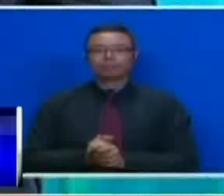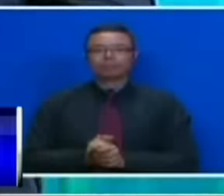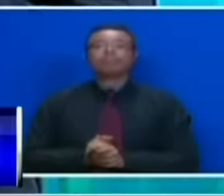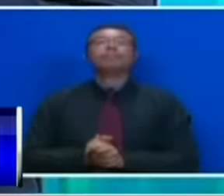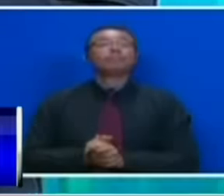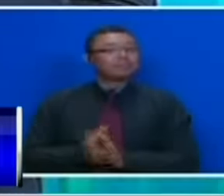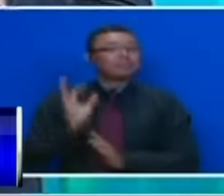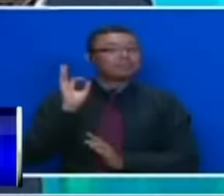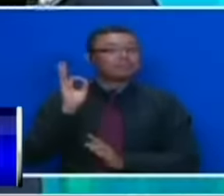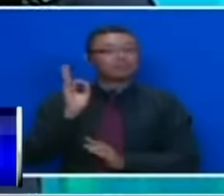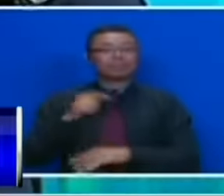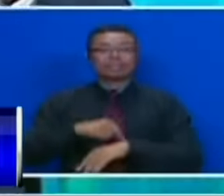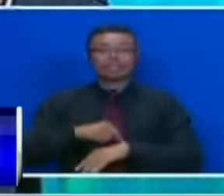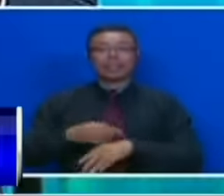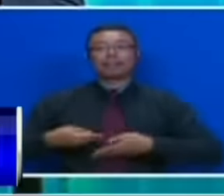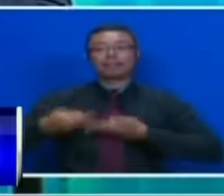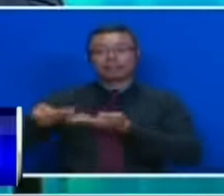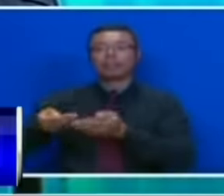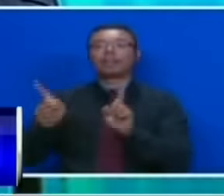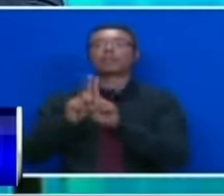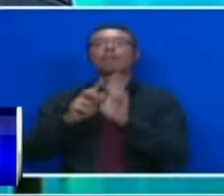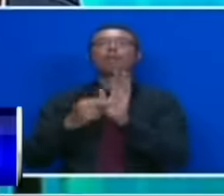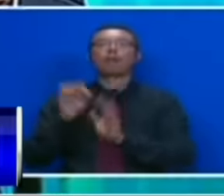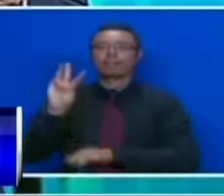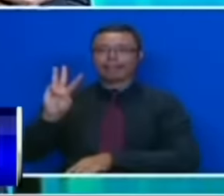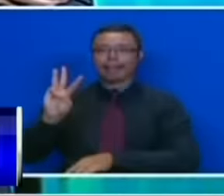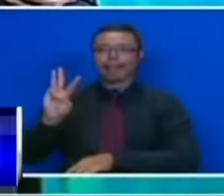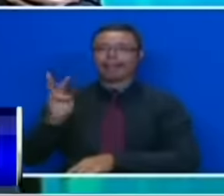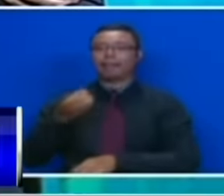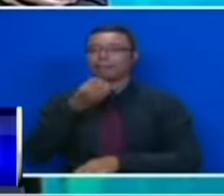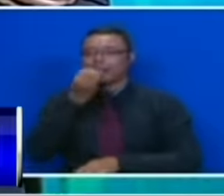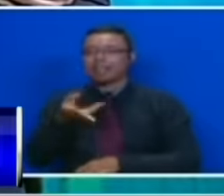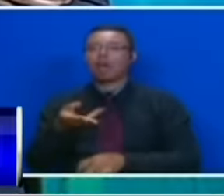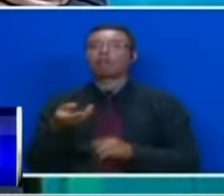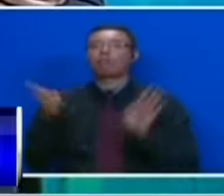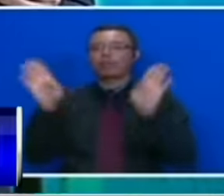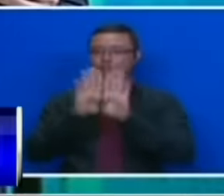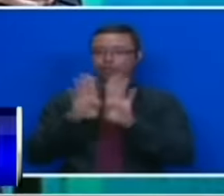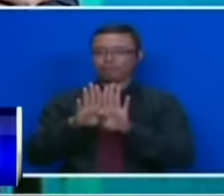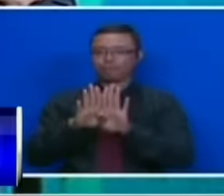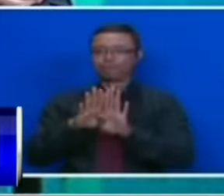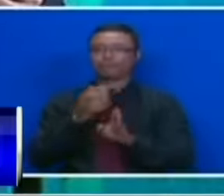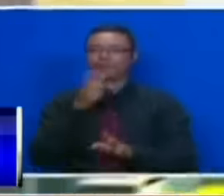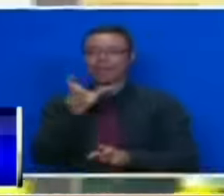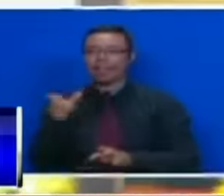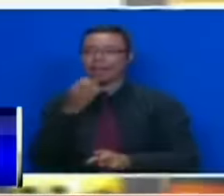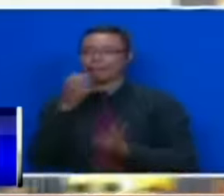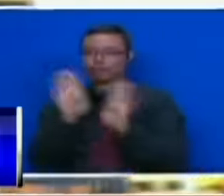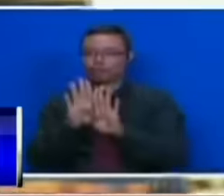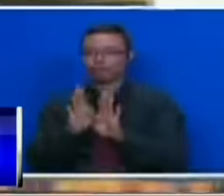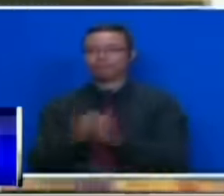Baik, kami persilakan kepada Paslon 3 untuk menyampaikan pernyataan penutup Anda dalam waktu